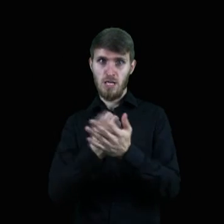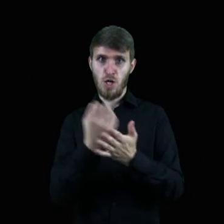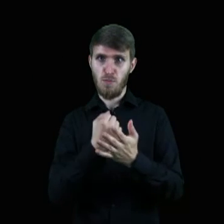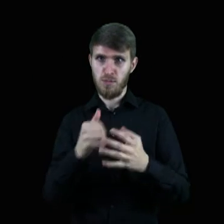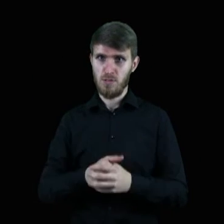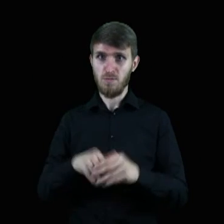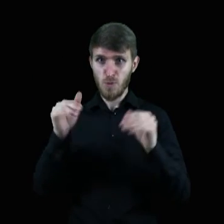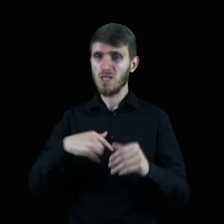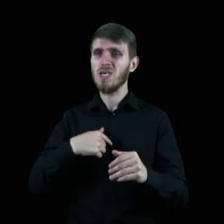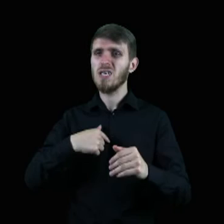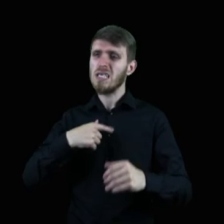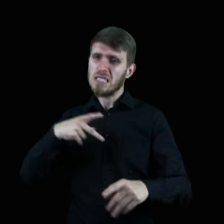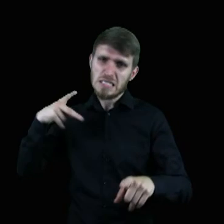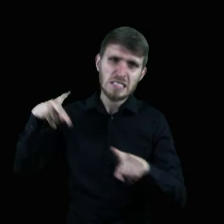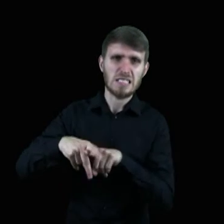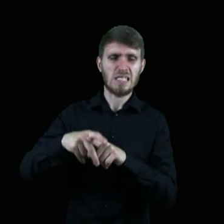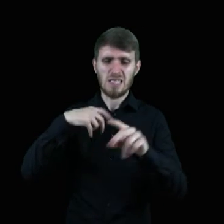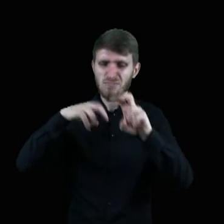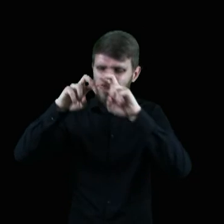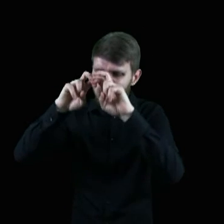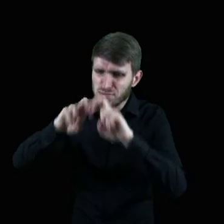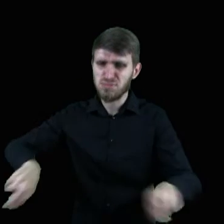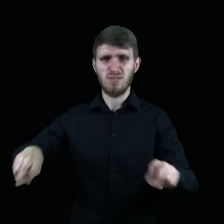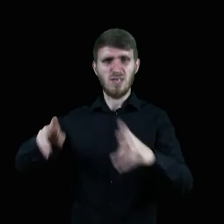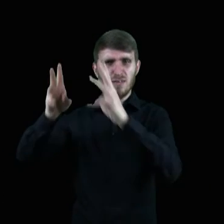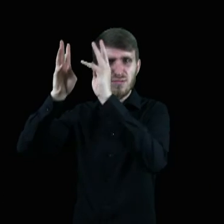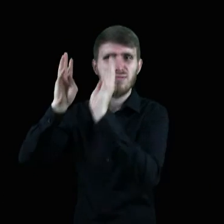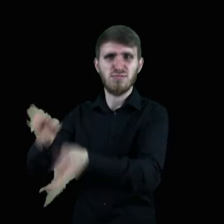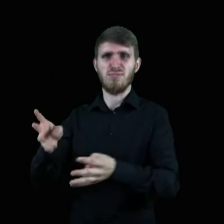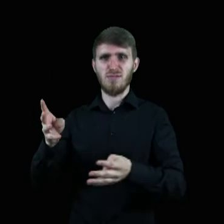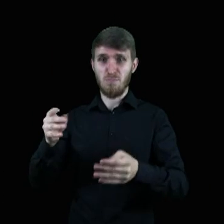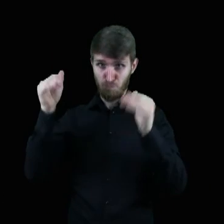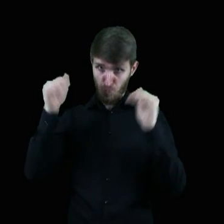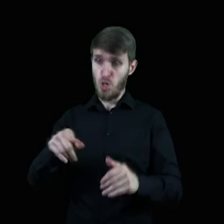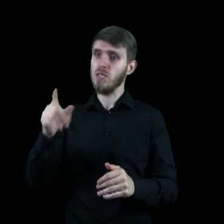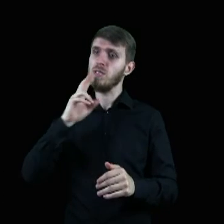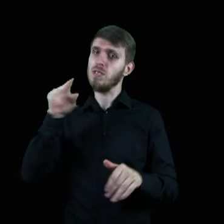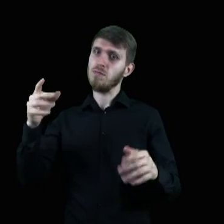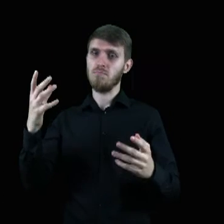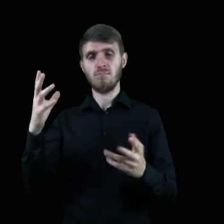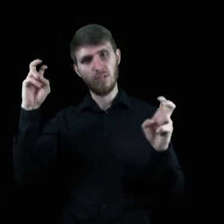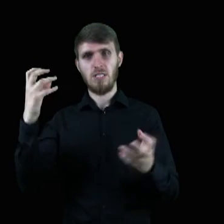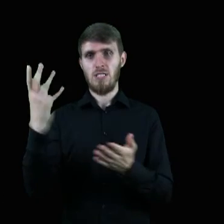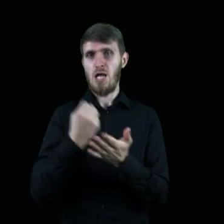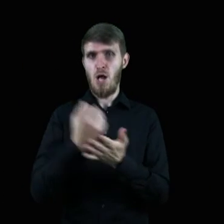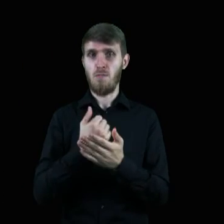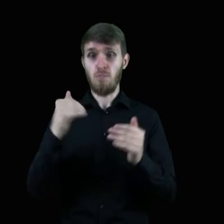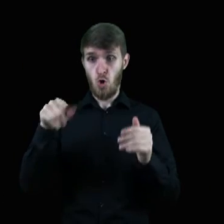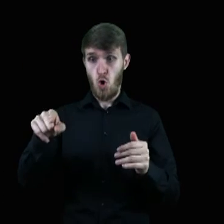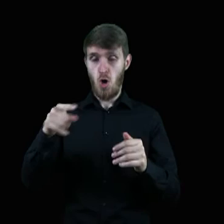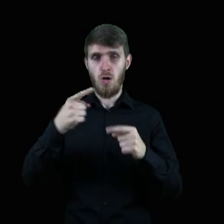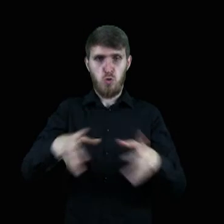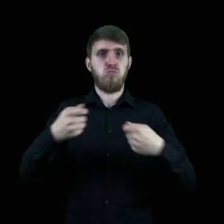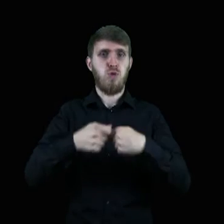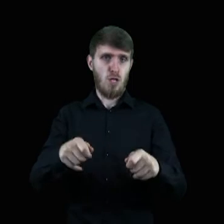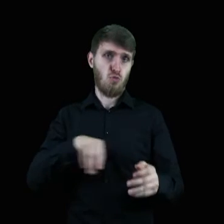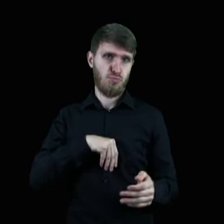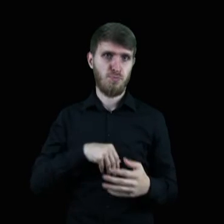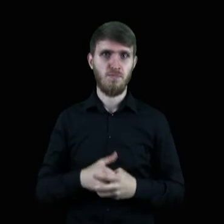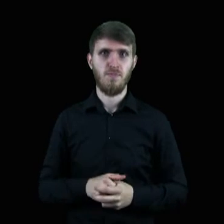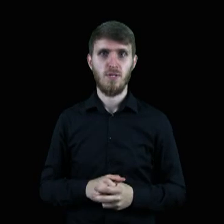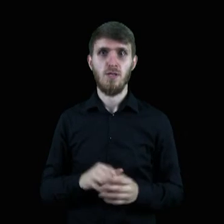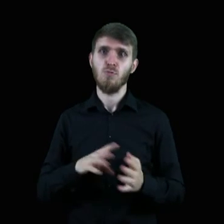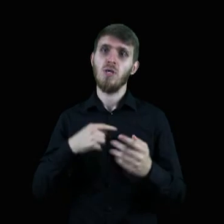Pytanie, czy można zarobić na takiej wiedzy? Pytanie, czy można zarobić na tej ogromnej pracy, którą włożyłem w tę analizę? Odpowiedź to jest właśnie krótka